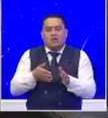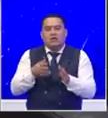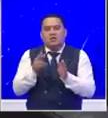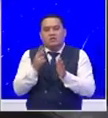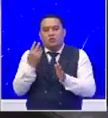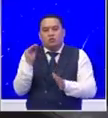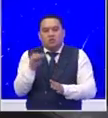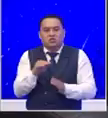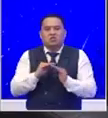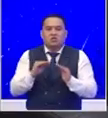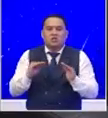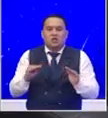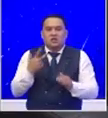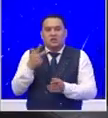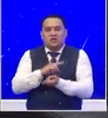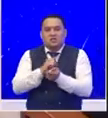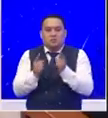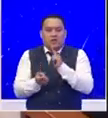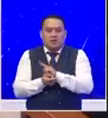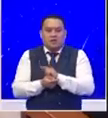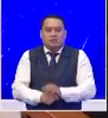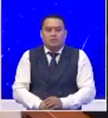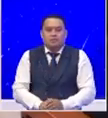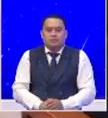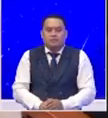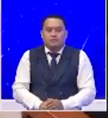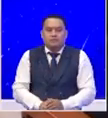около 2000 ребят в 3 смены.